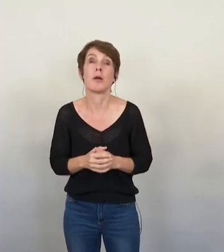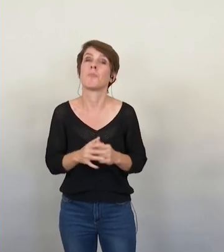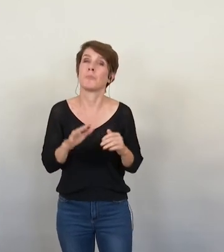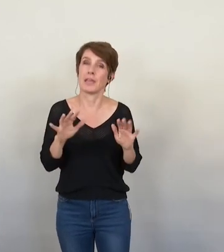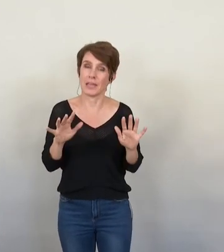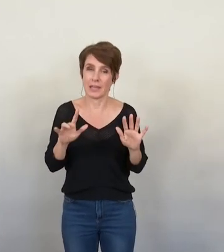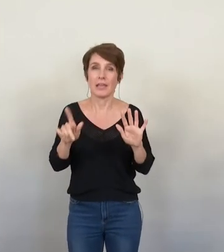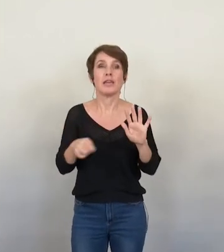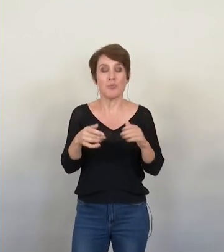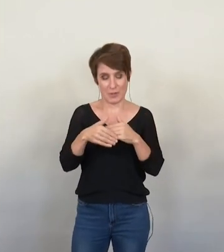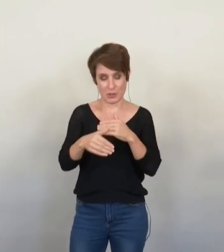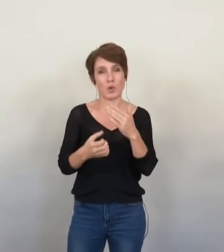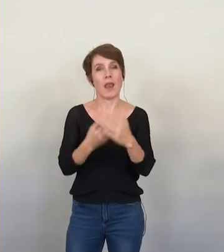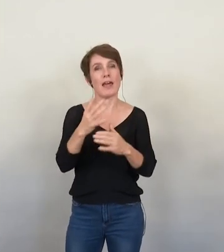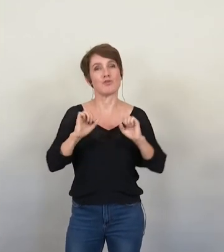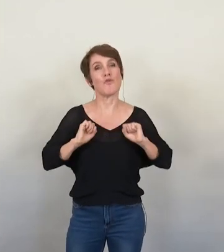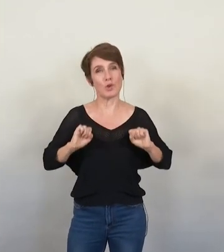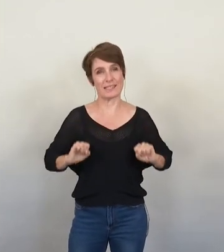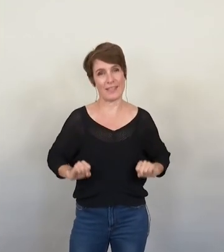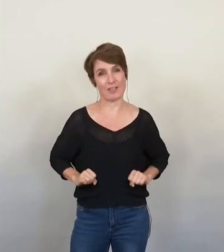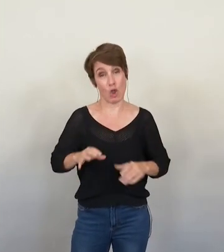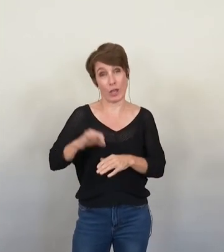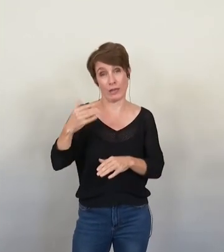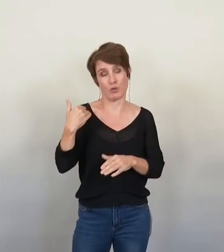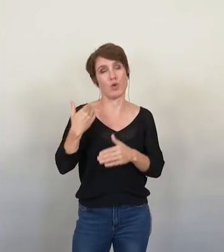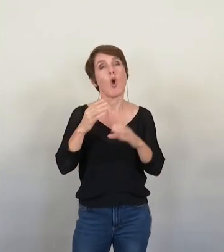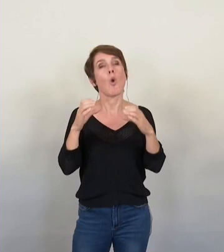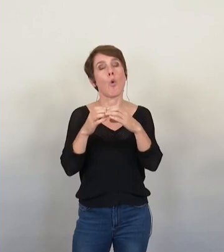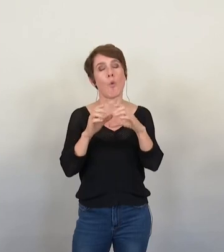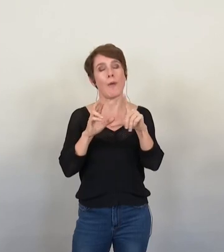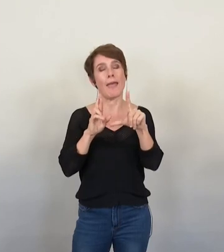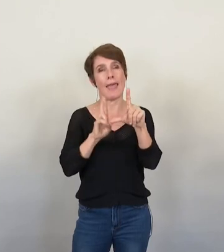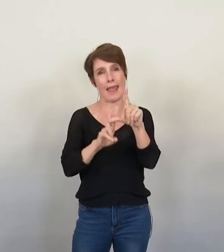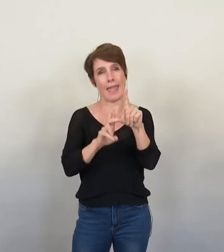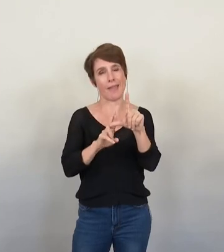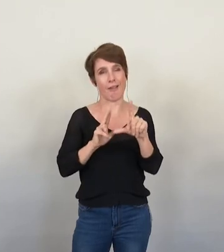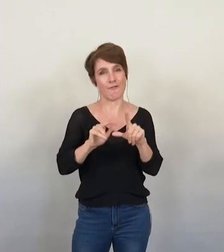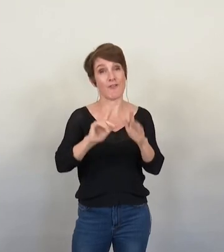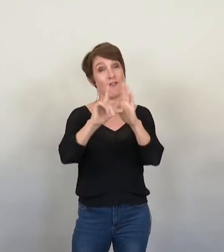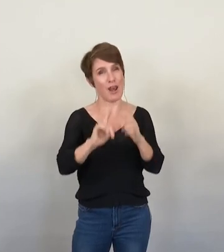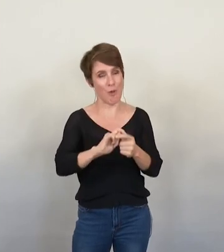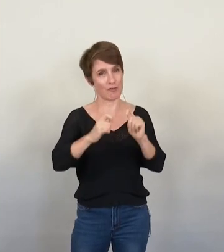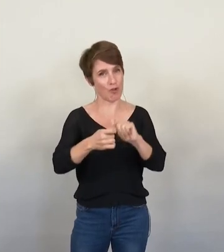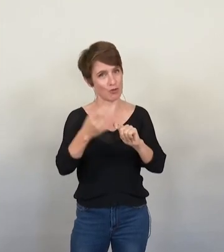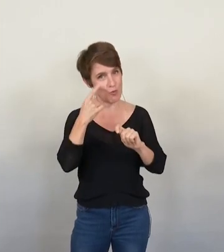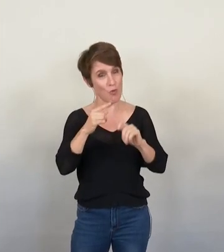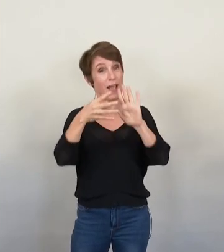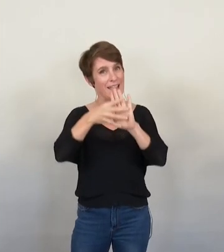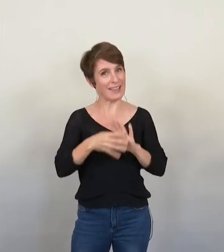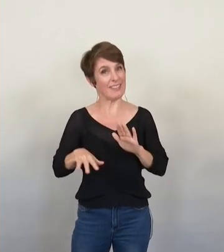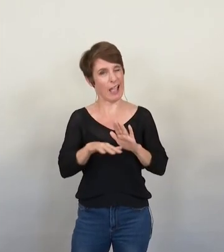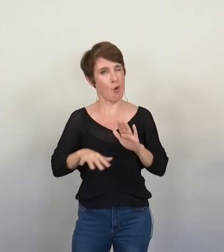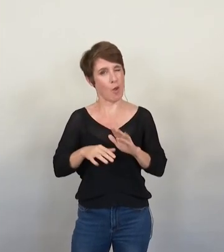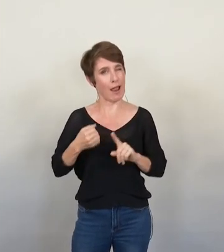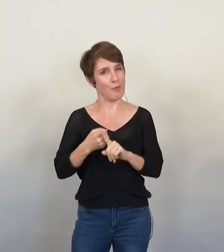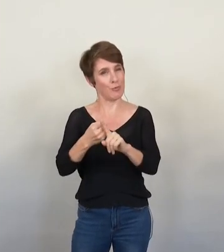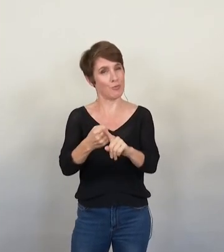que les nouveaux sénateurs de LR vont changer la loi pour permettre ainsi d'avoir des critères locaux dans les marchés c'est leur combat